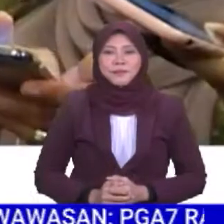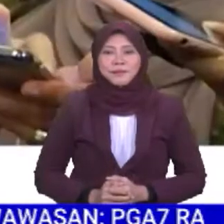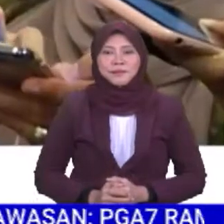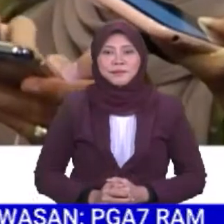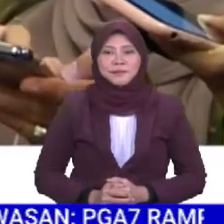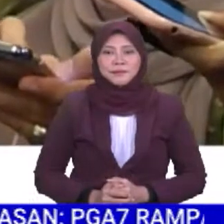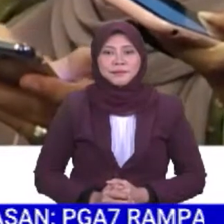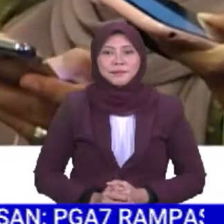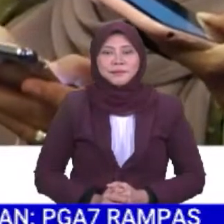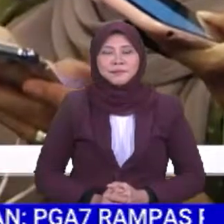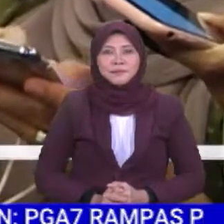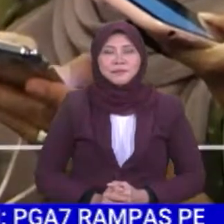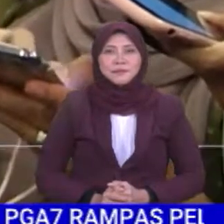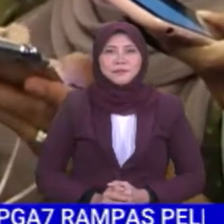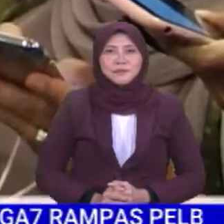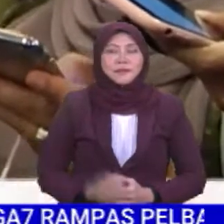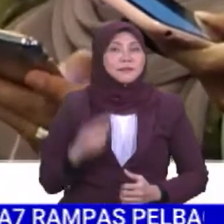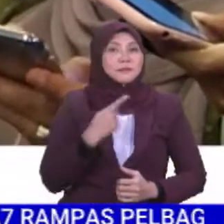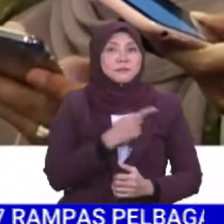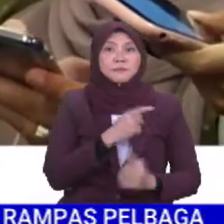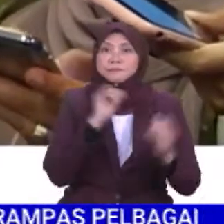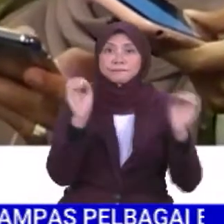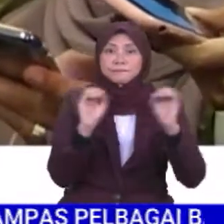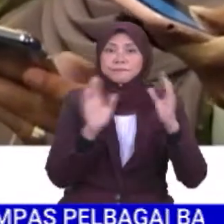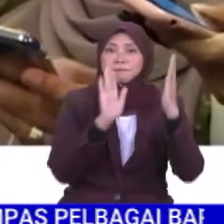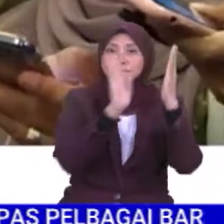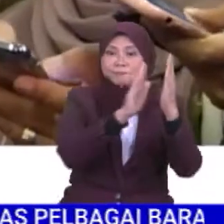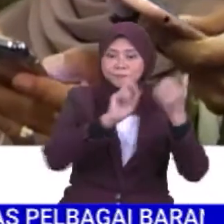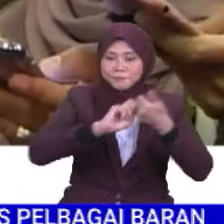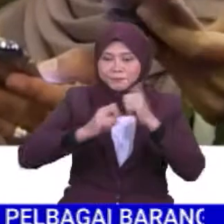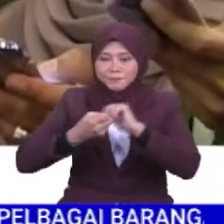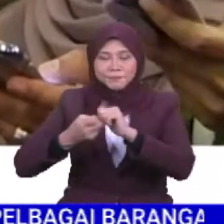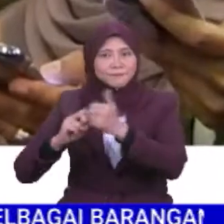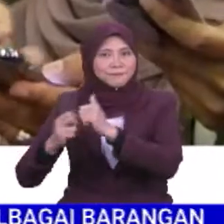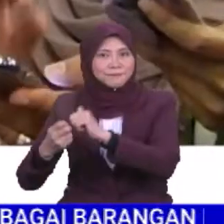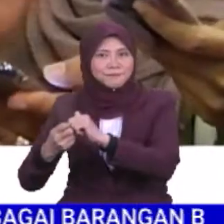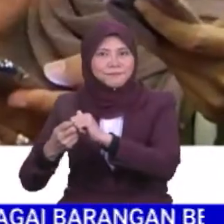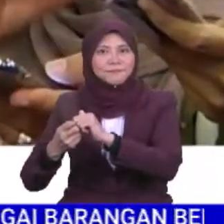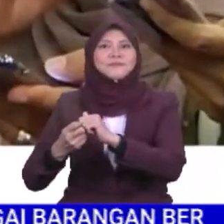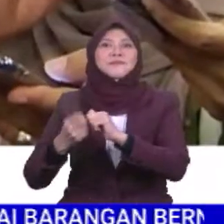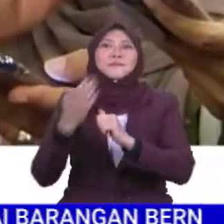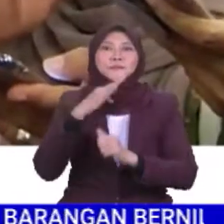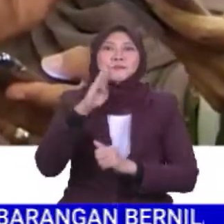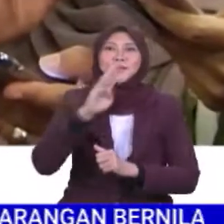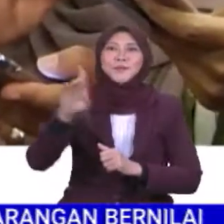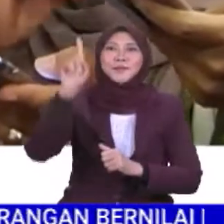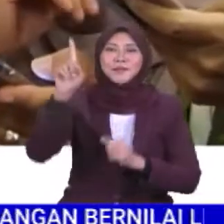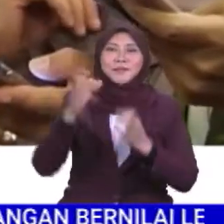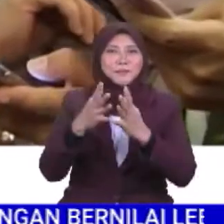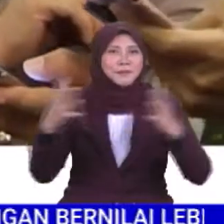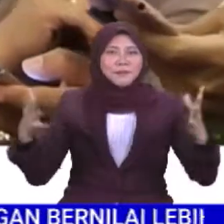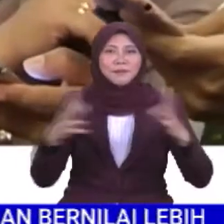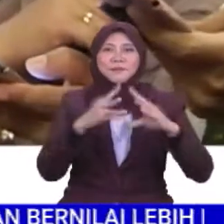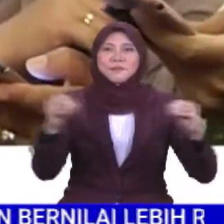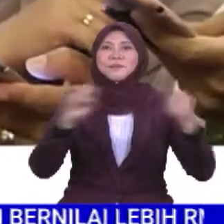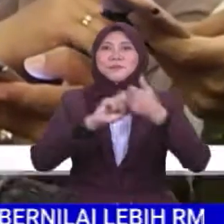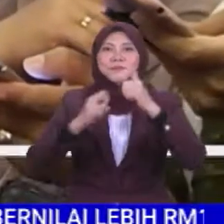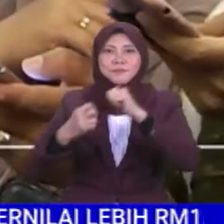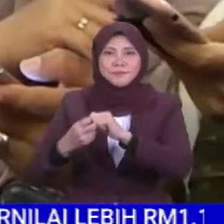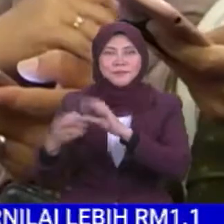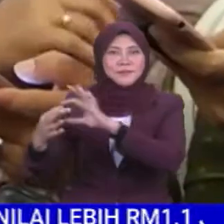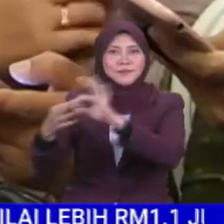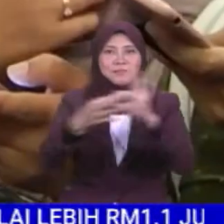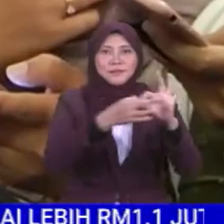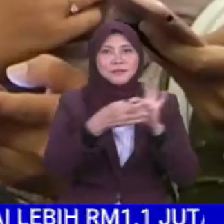Ya Allah secara keseluruhannya kita tidak menghadapi banyak masalah Alhamdulillah banyak disuruh telah diselesaikan dengan kerjasama